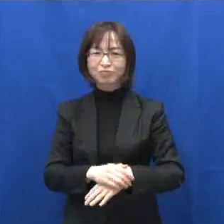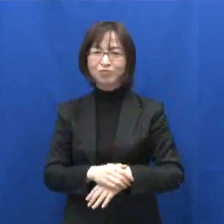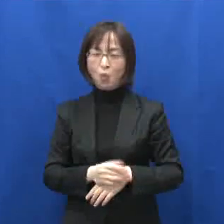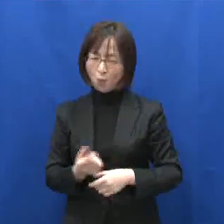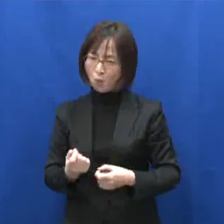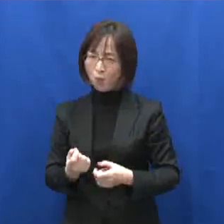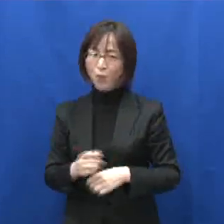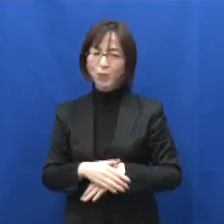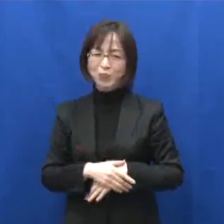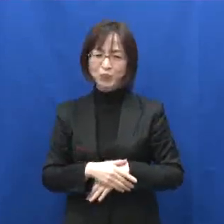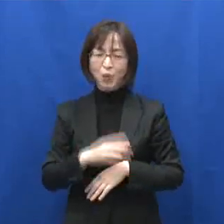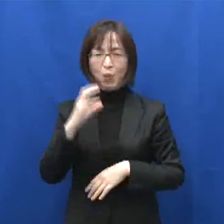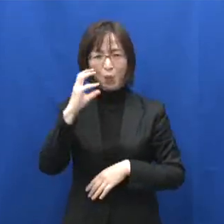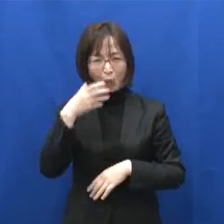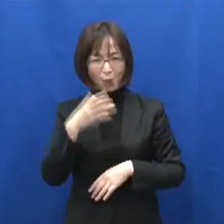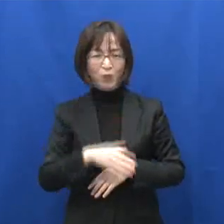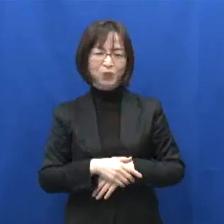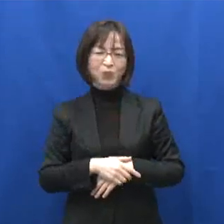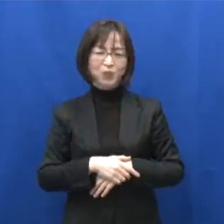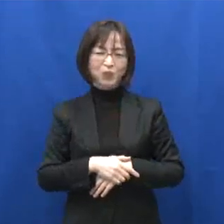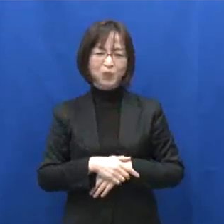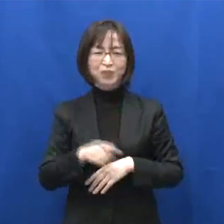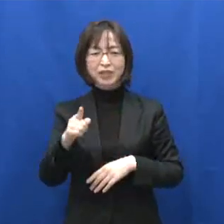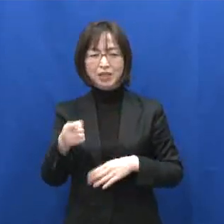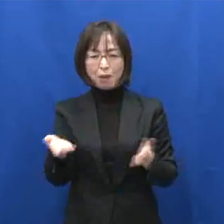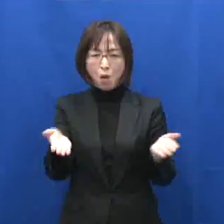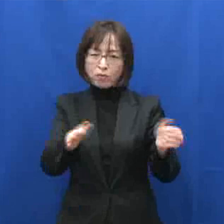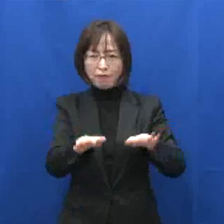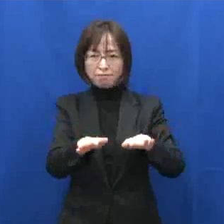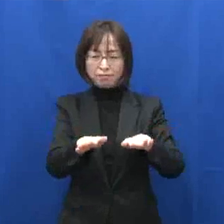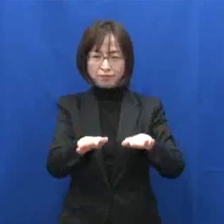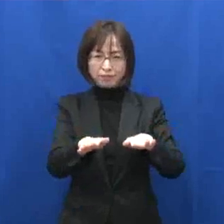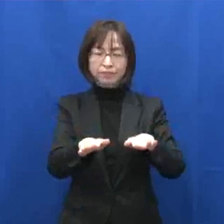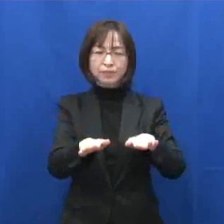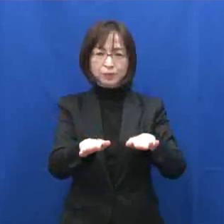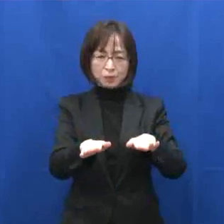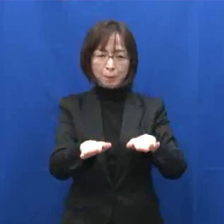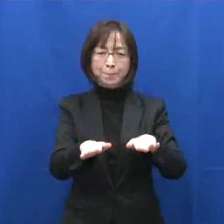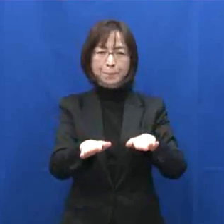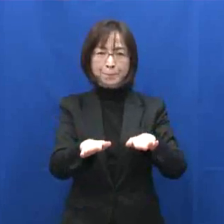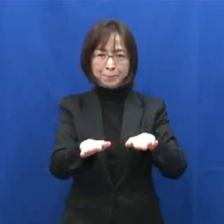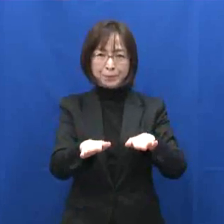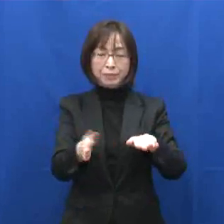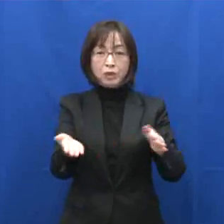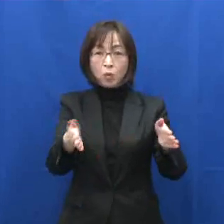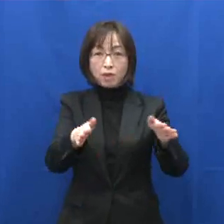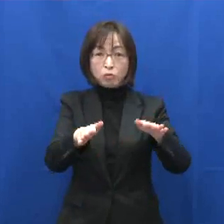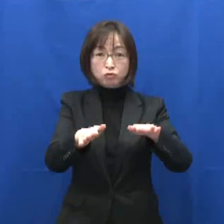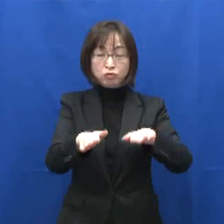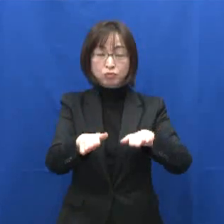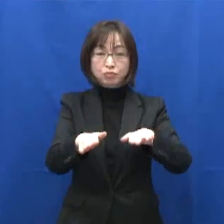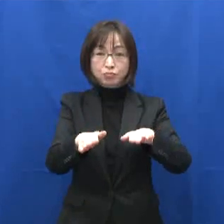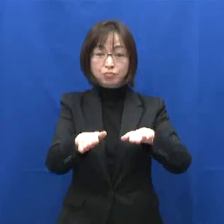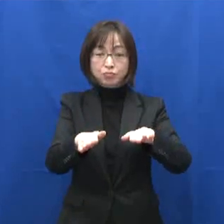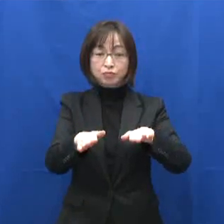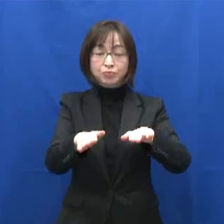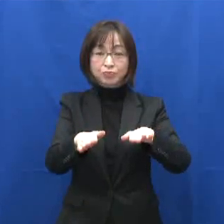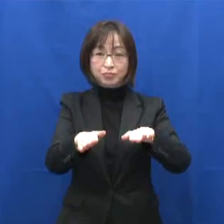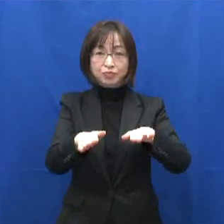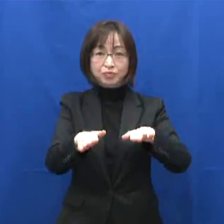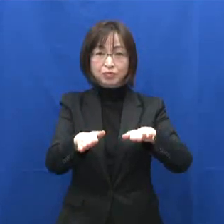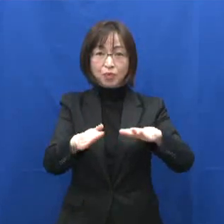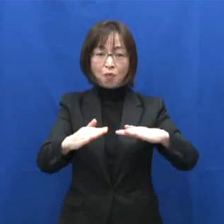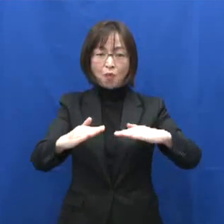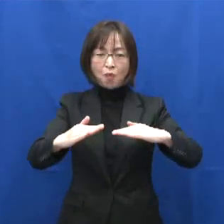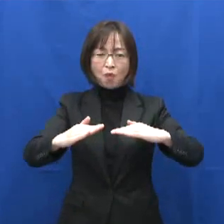い、 すごいすごい。 お、両端をね、今折りました、はい、折った部分を少しこの